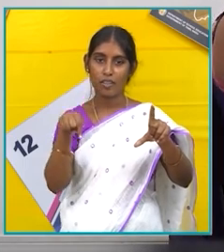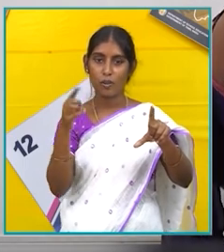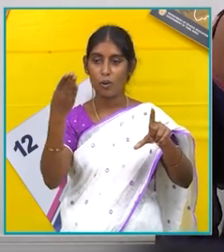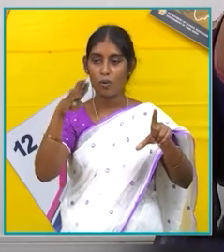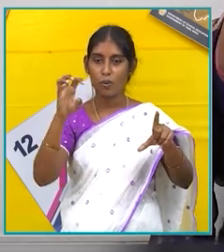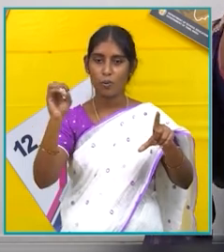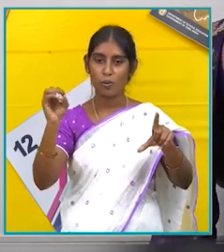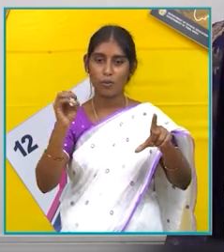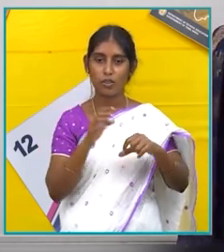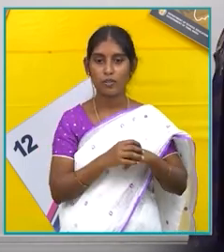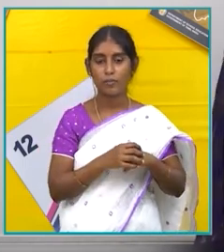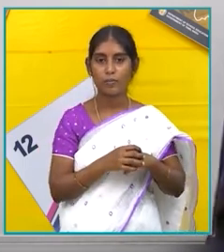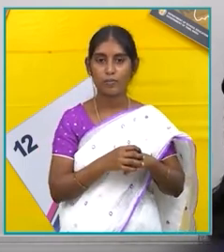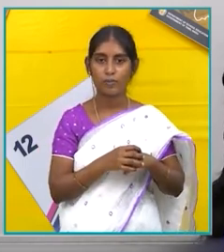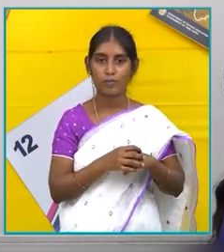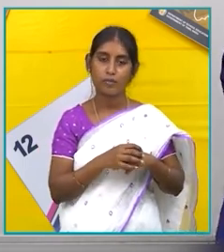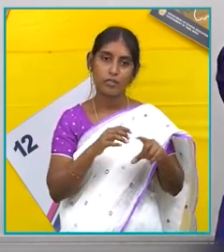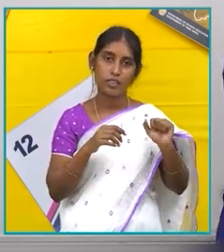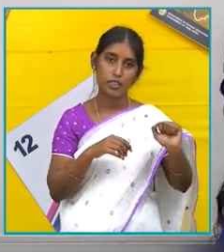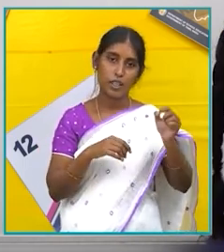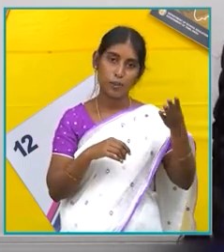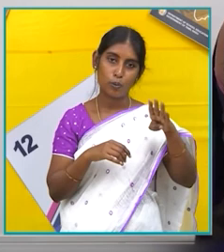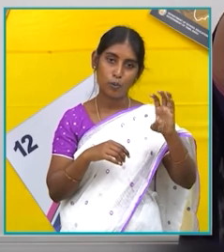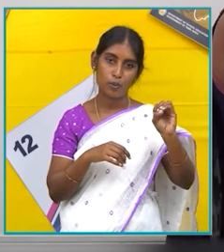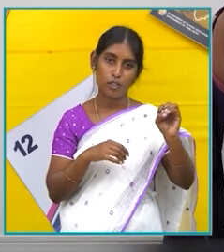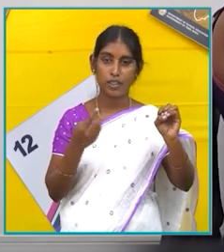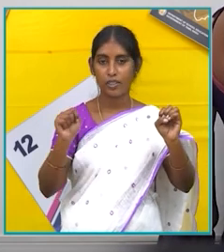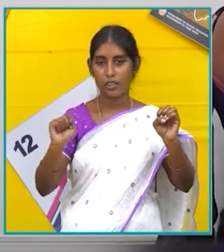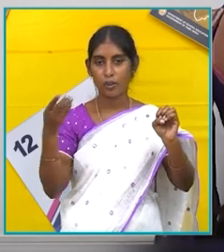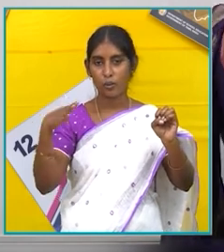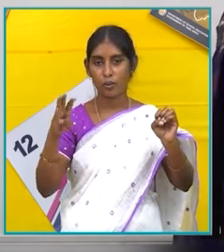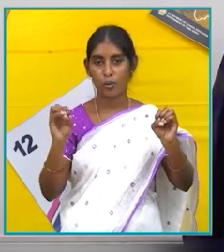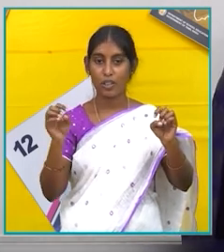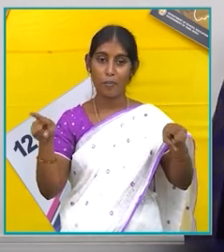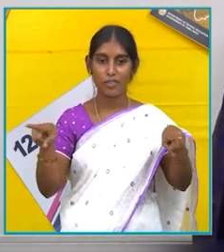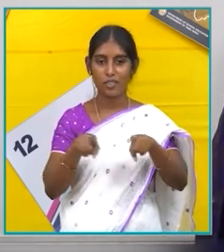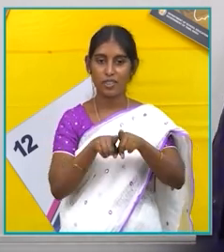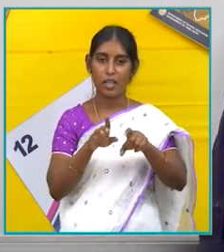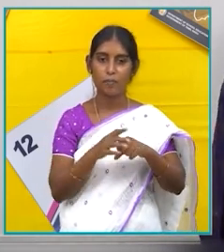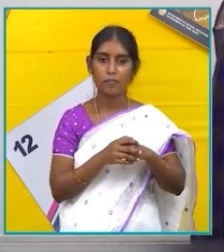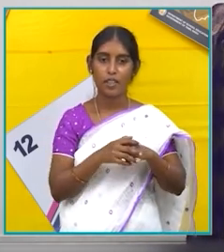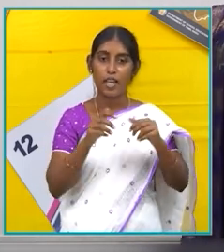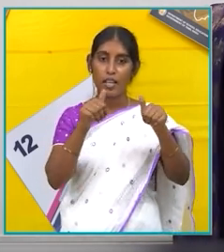தான். 90 டிகிரி அப்படின்னு வரும்போது இந்த பக்கமும் என்ன இருக்கும், 90 டிகிரி தான் இருக்கும். இப்போ அதை எழுதிக்கலாம், கோணம்